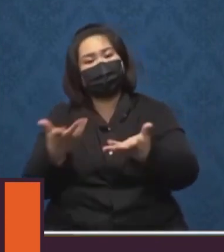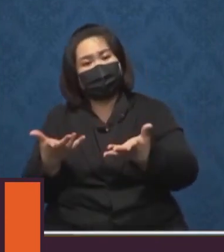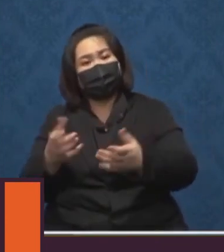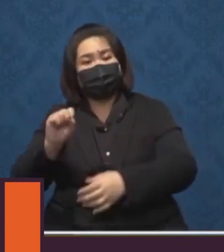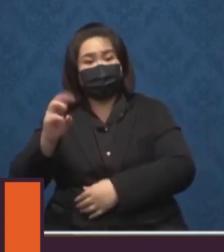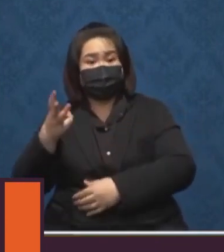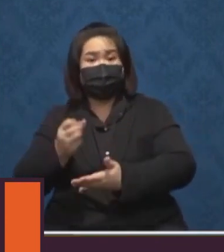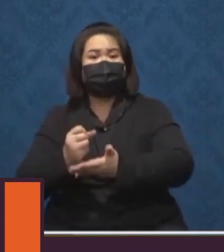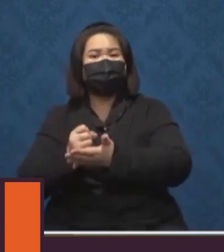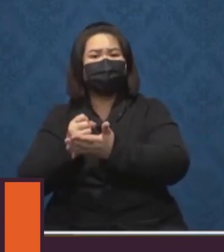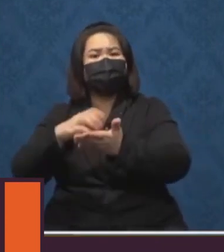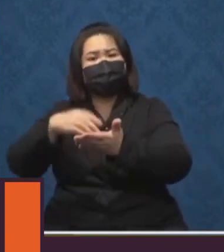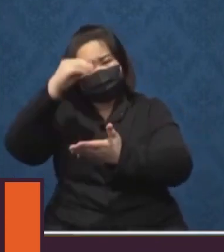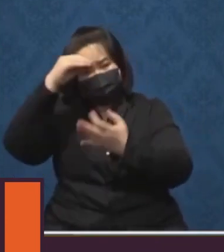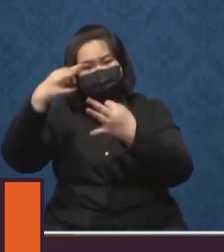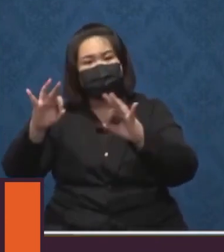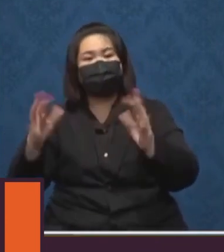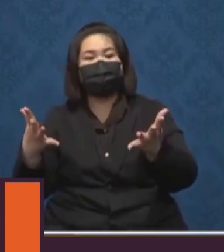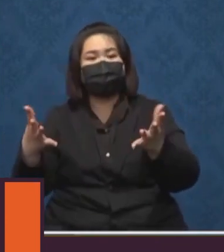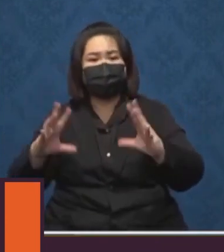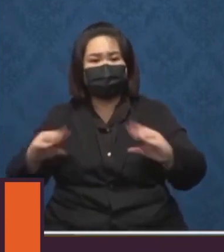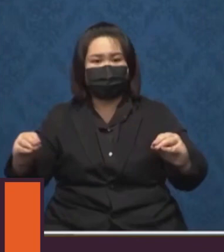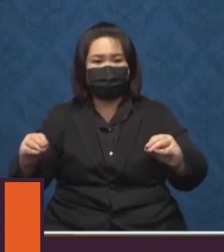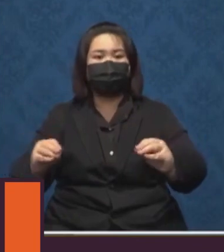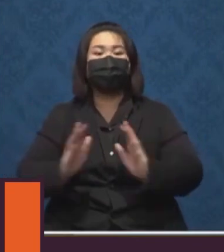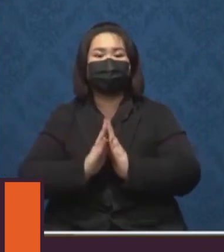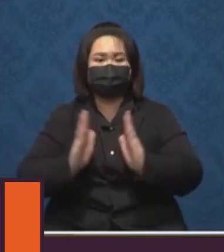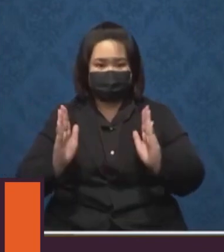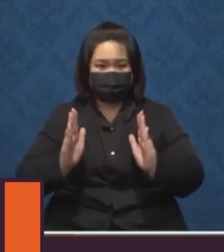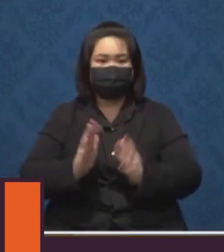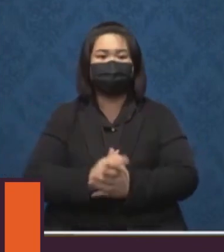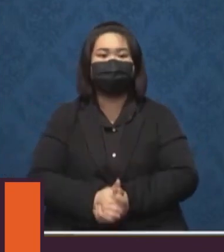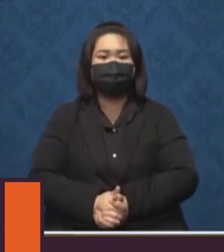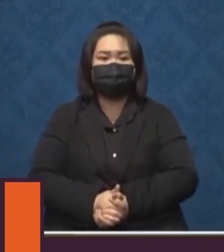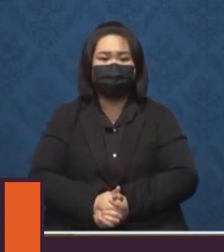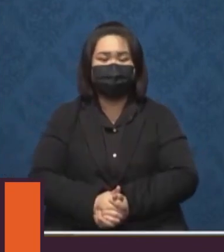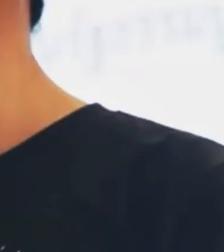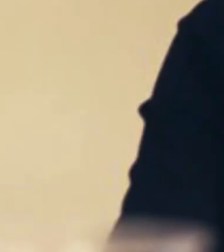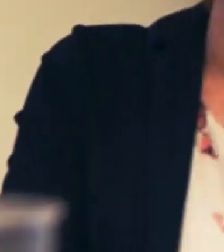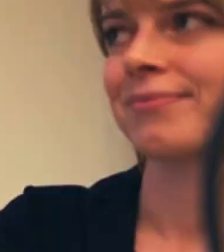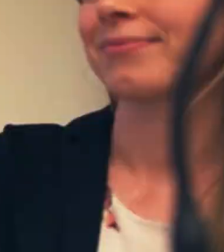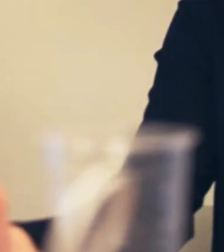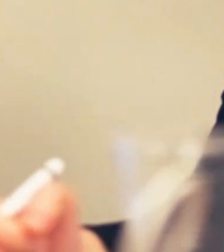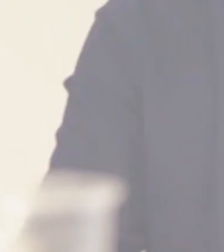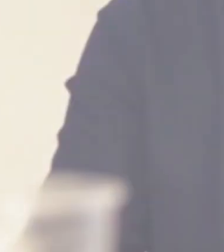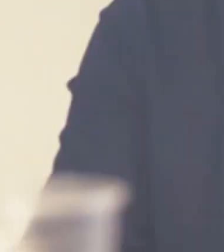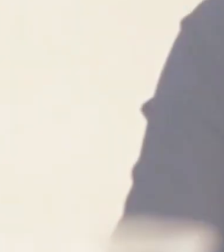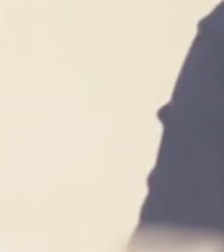การเรียนฟรีเลยจริงๆก็ได้ครับขอบคุณครับ ขอบคุณนะครับ